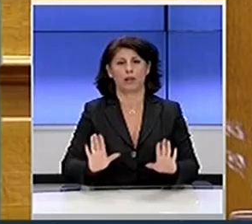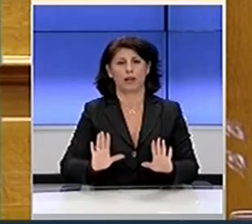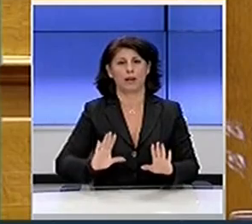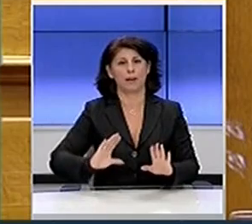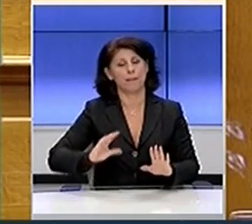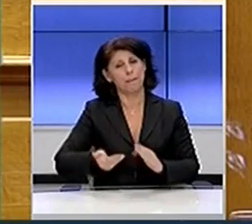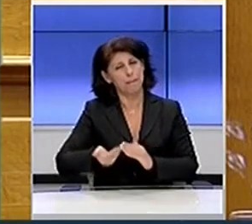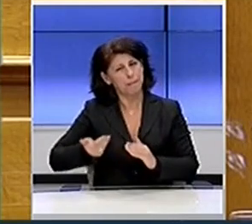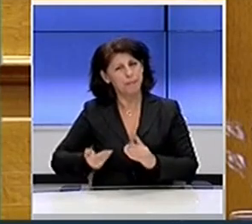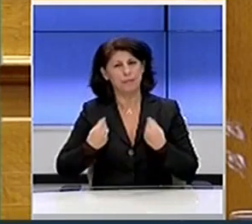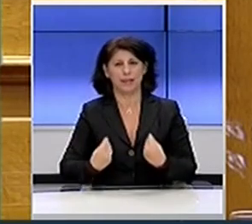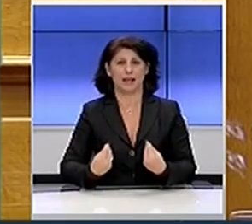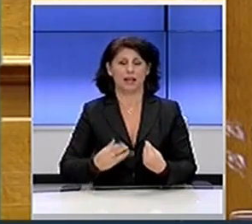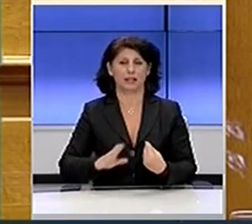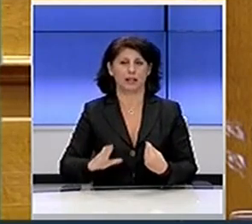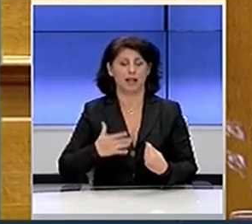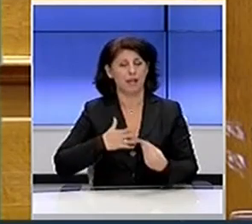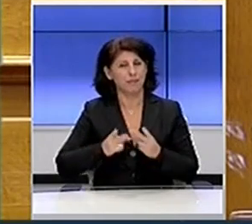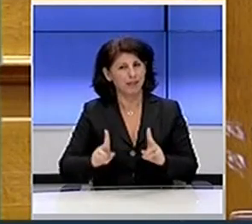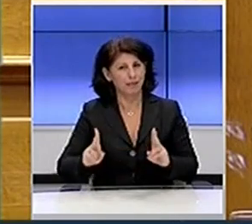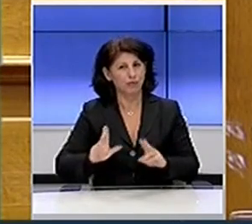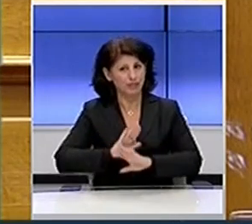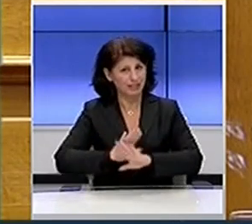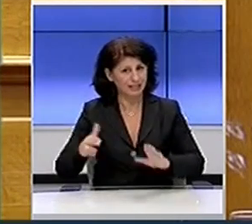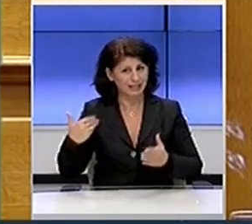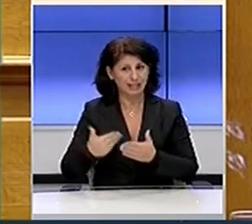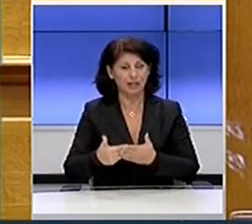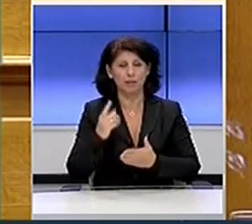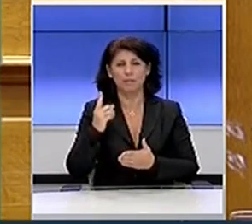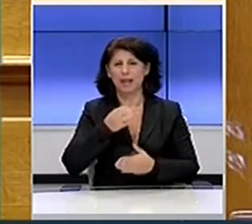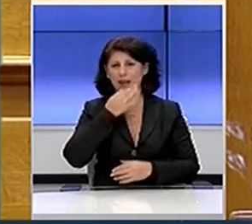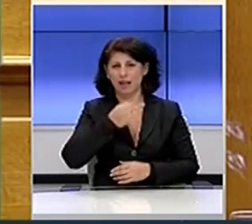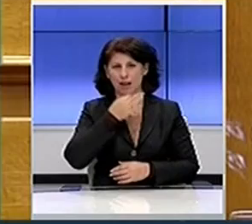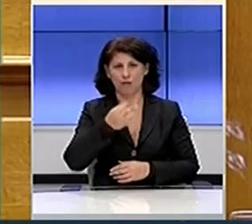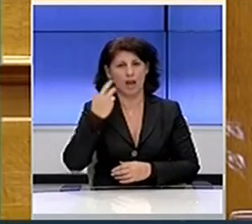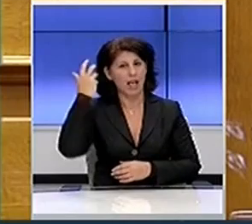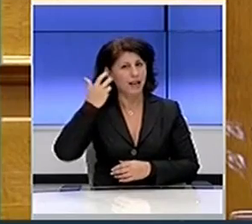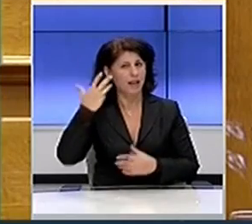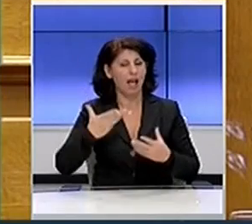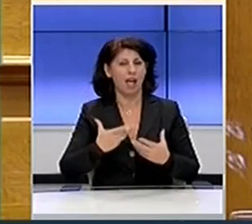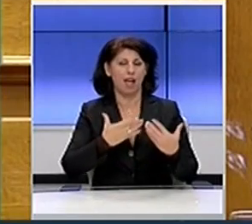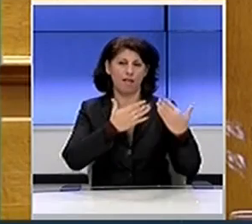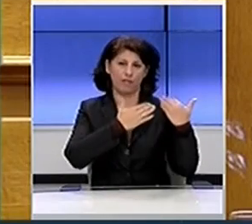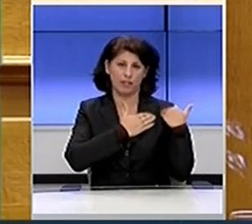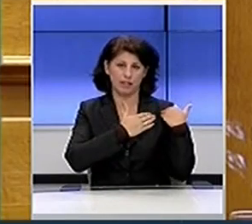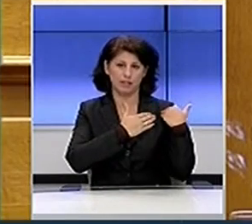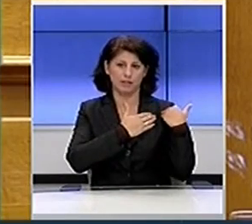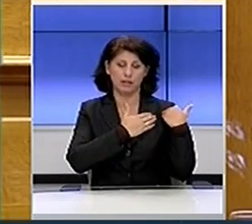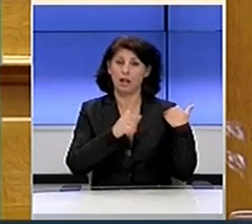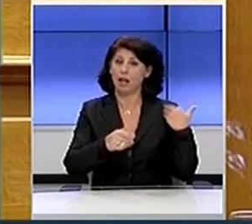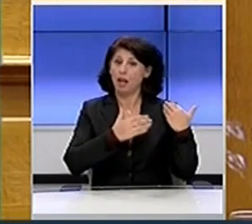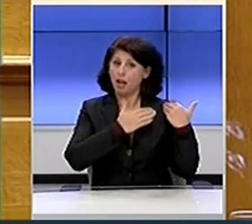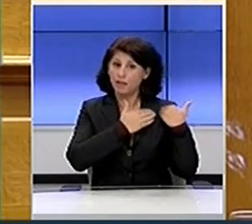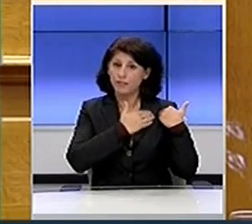καλύτερα. Επιτρέψτε μου να κλείσω με μια αναφορά στην έννοια της ευθύνης. Η